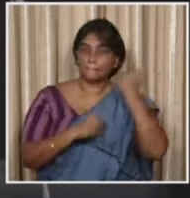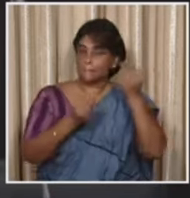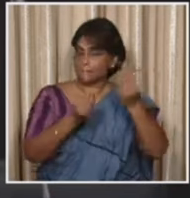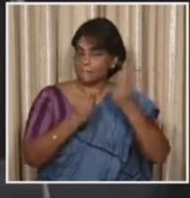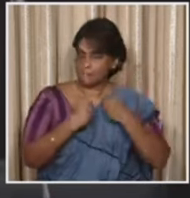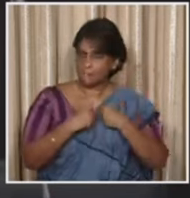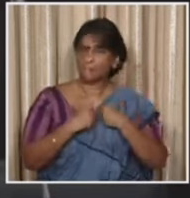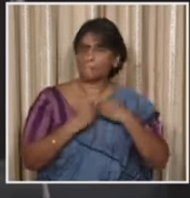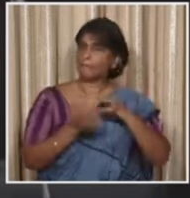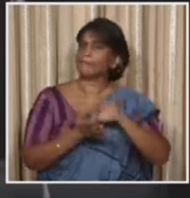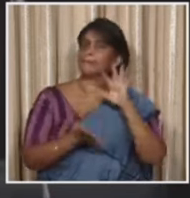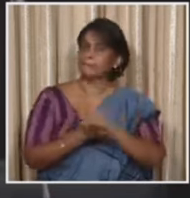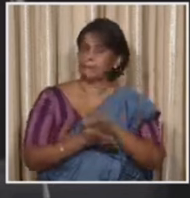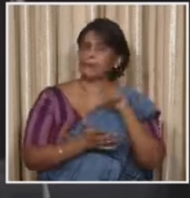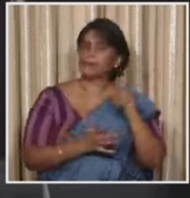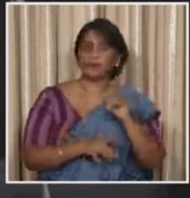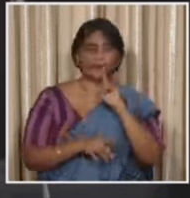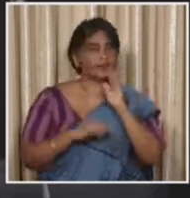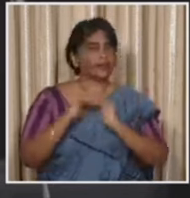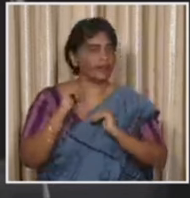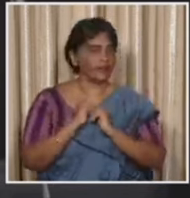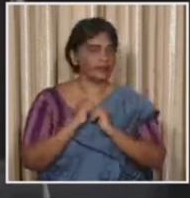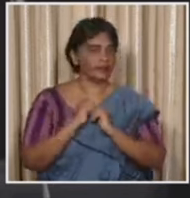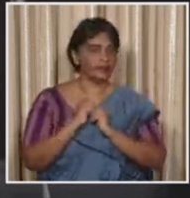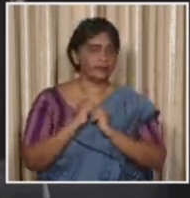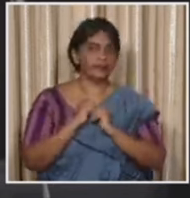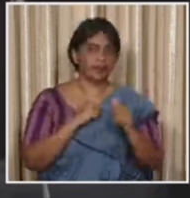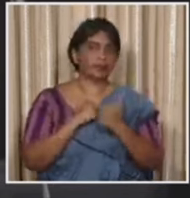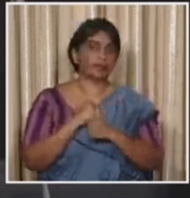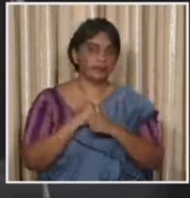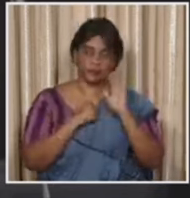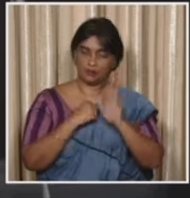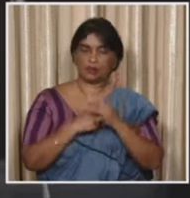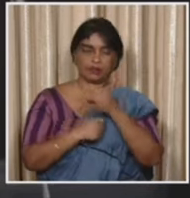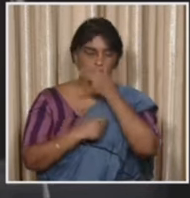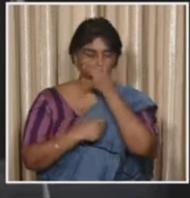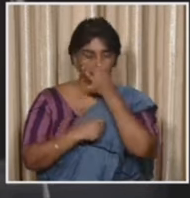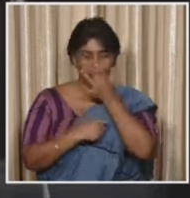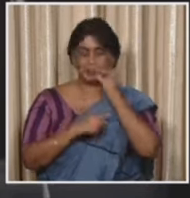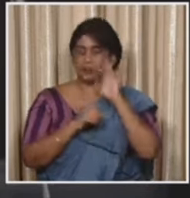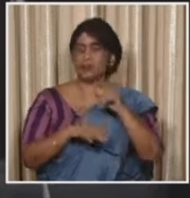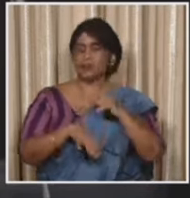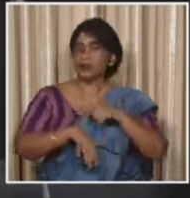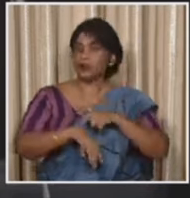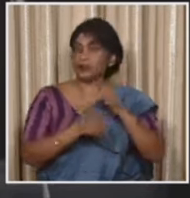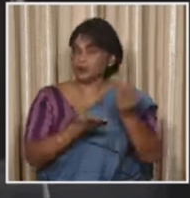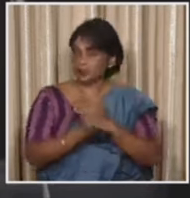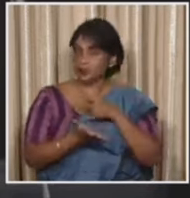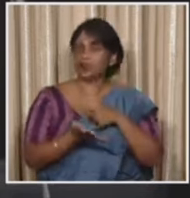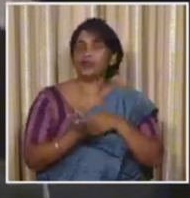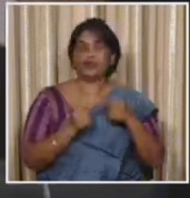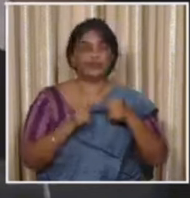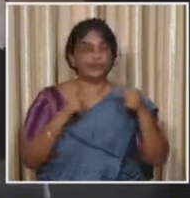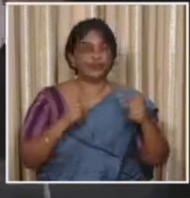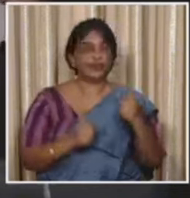එක සනාථ කරගන්න ඔබතුමන්ලාට යම්කිසි ක්‍රමවේදයක් හදන්න සිද්ධ වෙනවා. ඒ වෙන් කරන වෙලාවෙන් විපක්ෂයේ ඉන්න